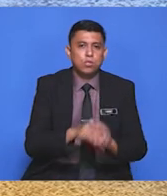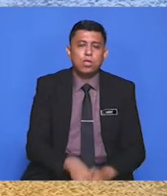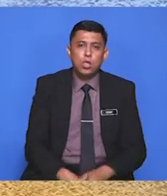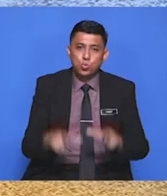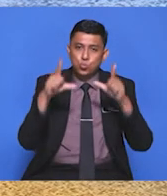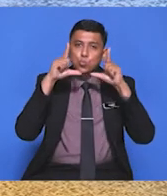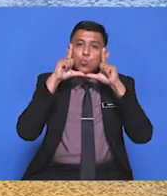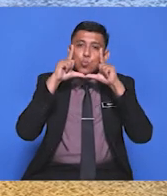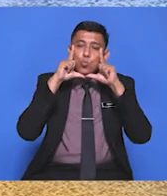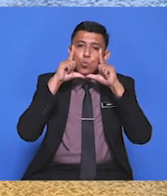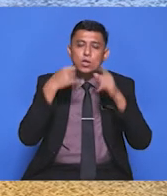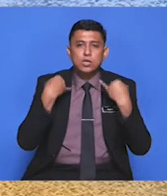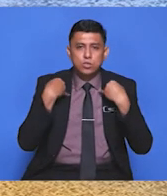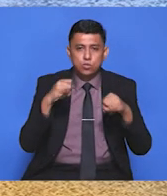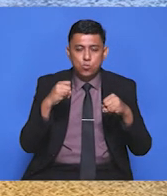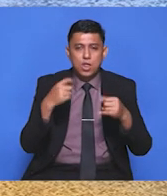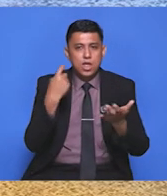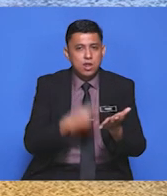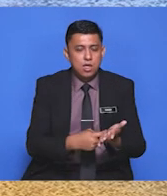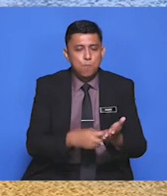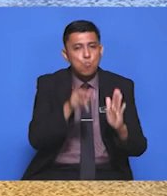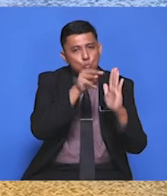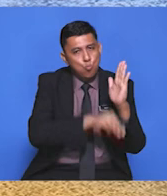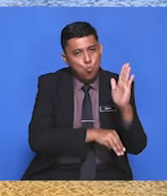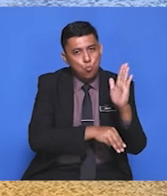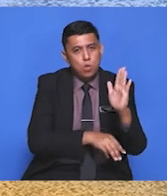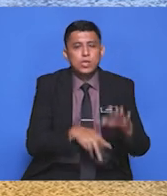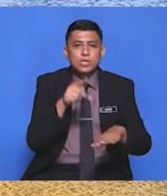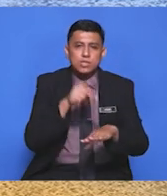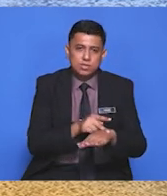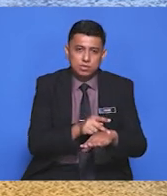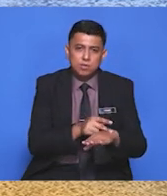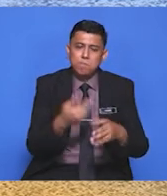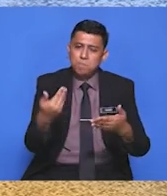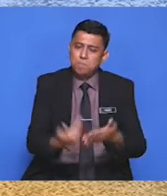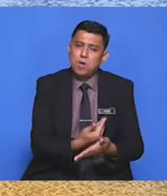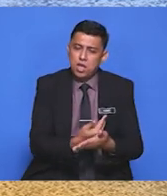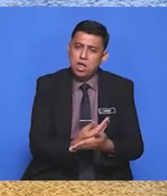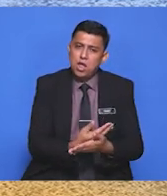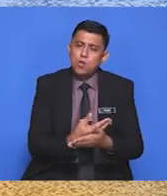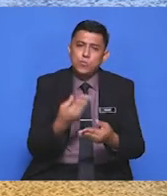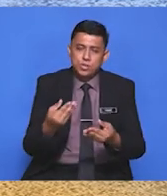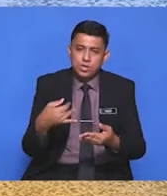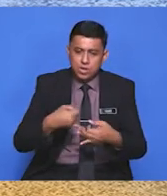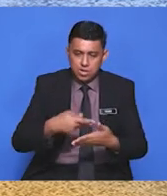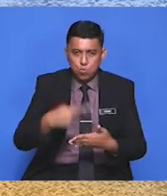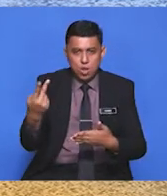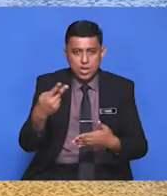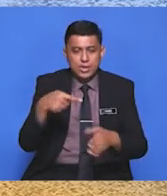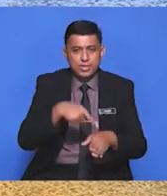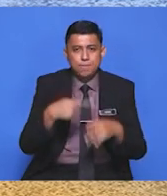tudung menjual harga yang murah ketika produk itu baru ditawarkan di pasaran.